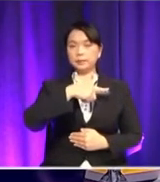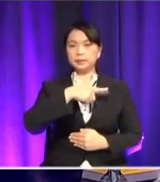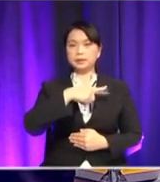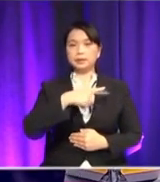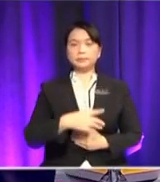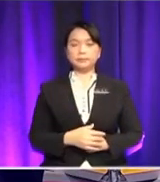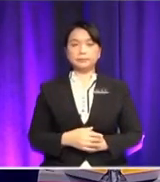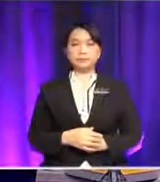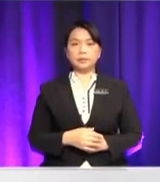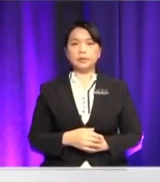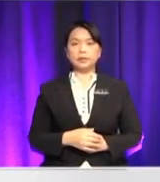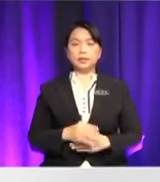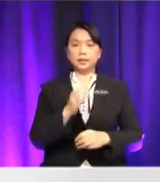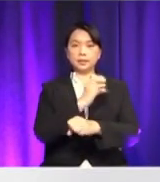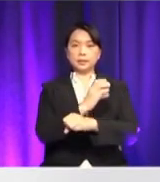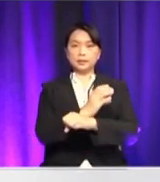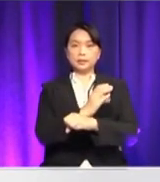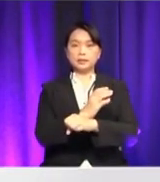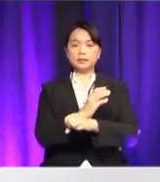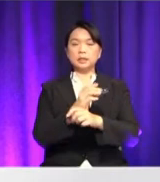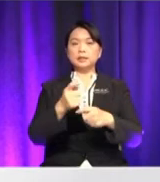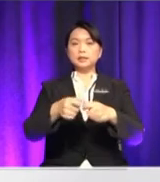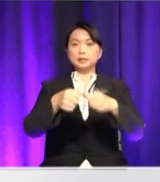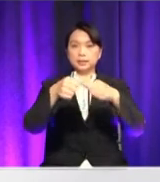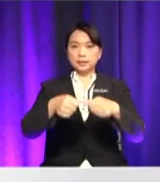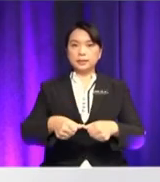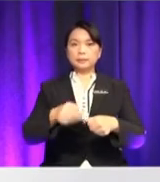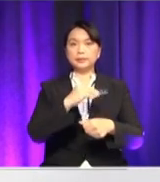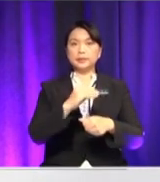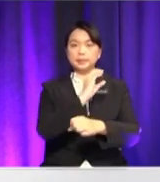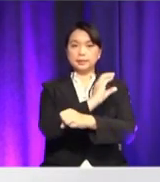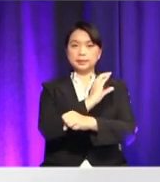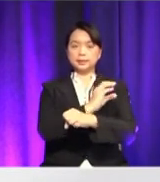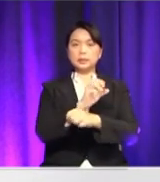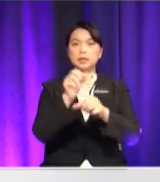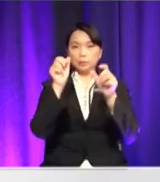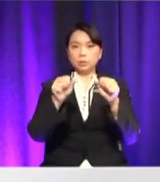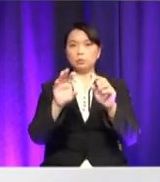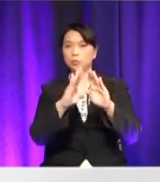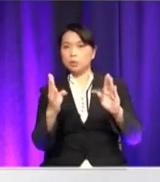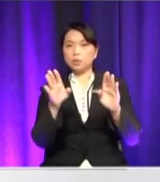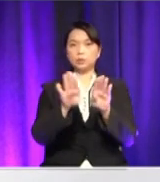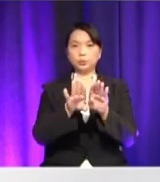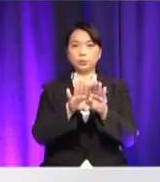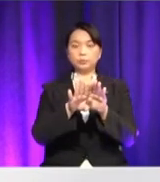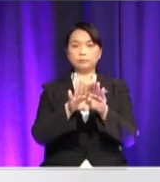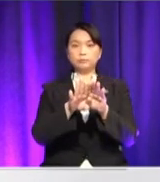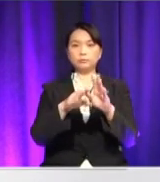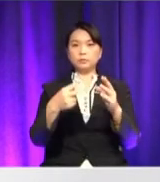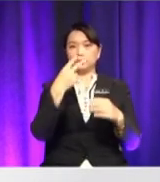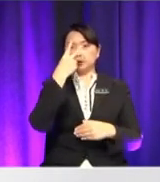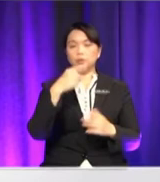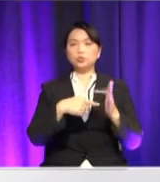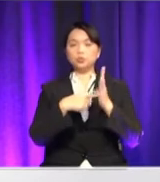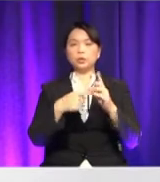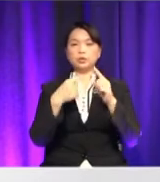RMK cabuli Laras dan tingkat rem kaca tetap fisik guna bak perbandingan oke oke berikan jawaban Hai